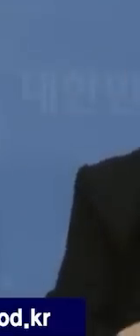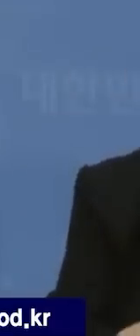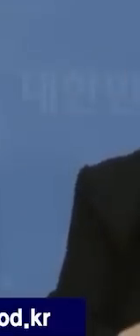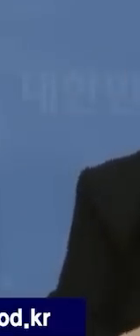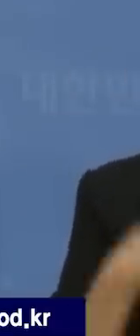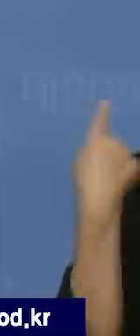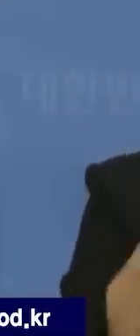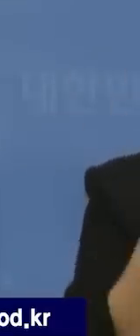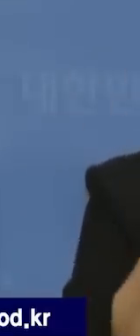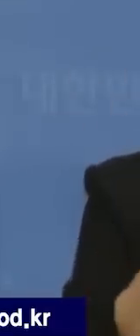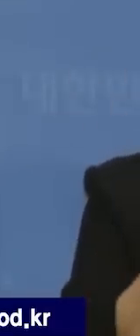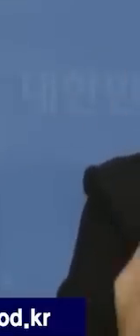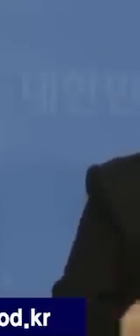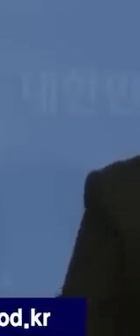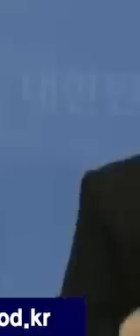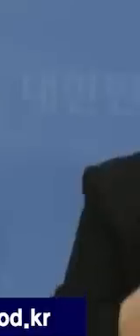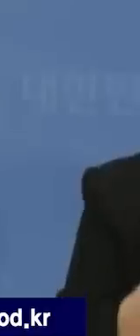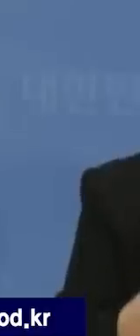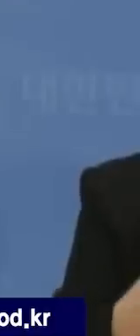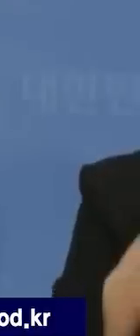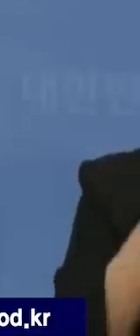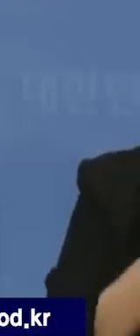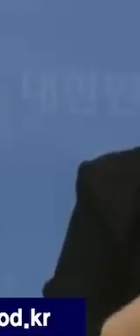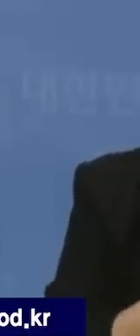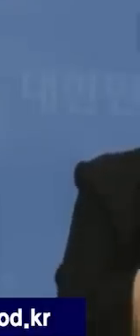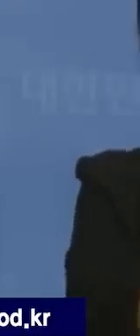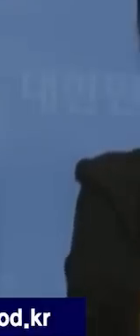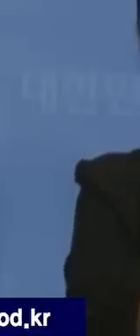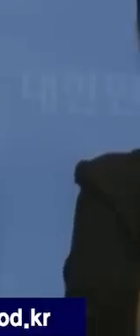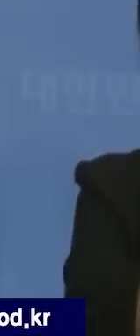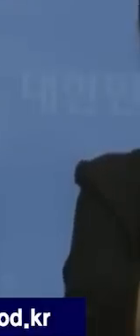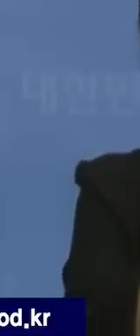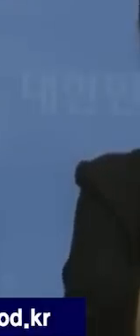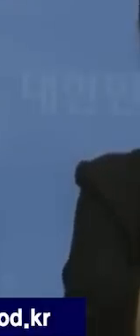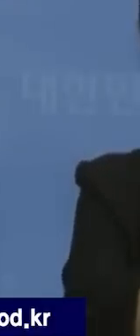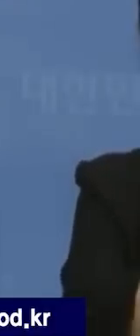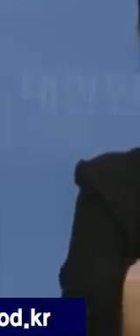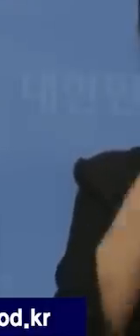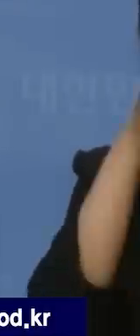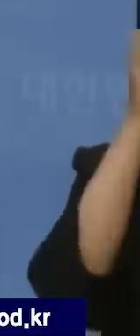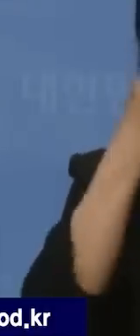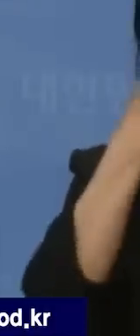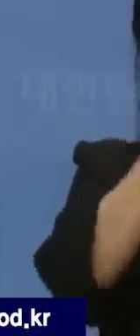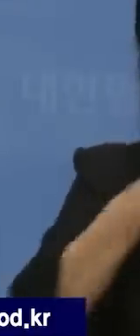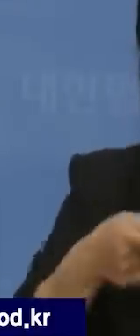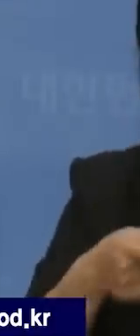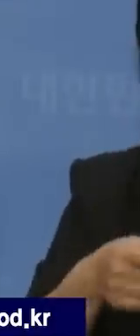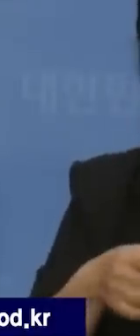일삼았다는 비판을 받았던 윤석열 검찰총장이 롤모델입니까?